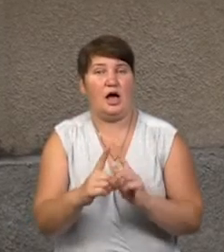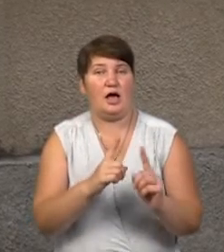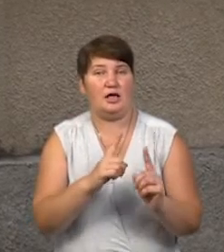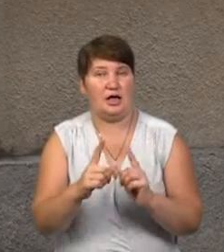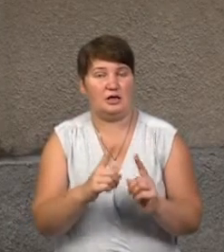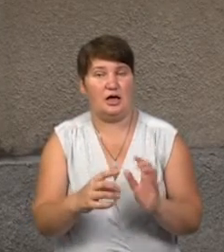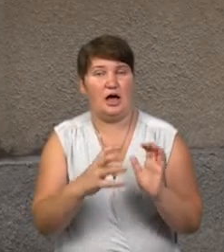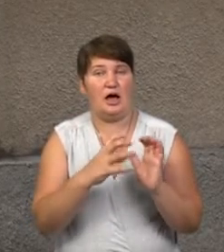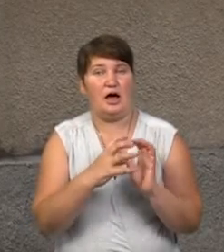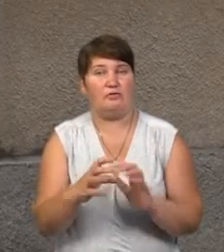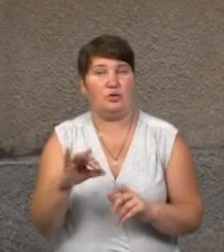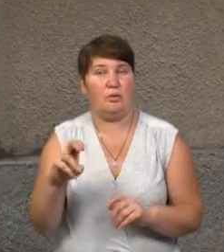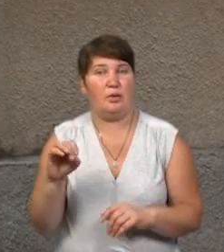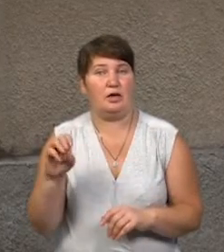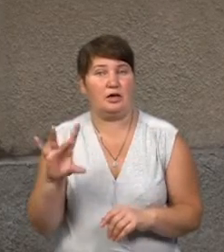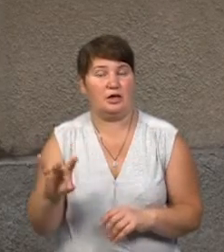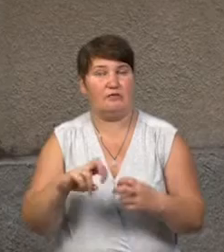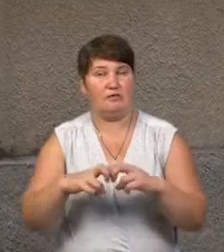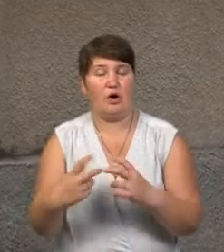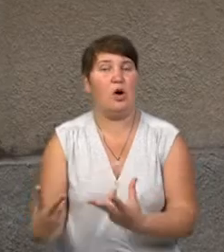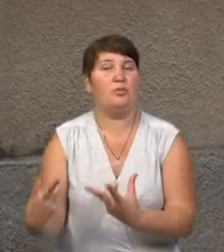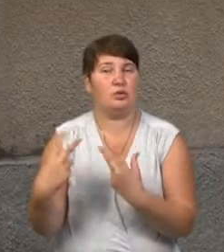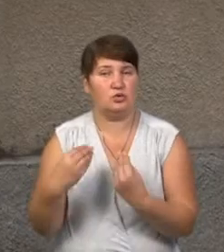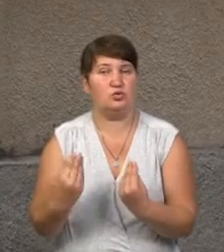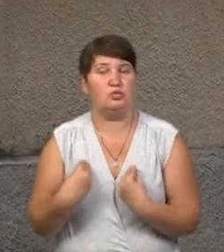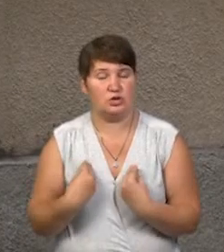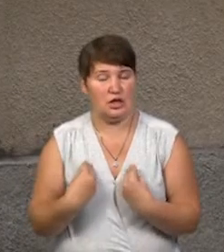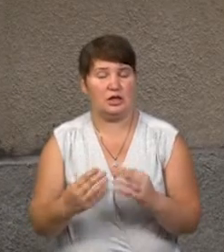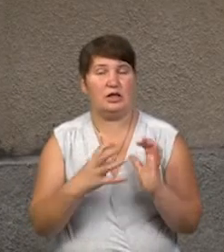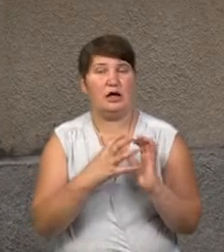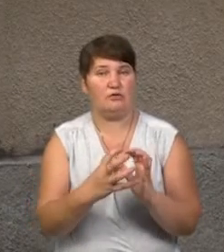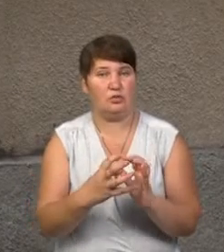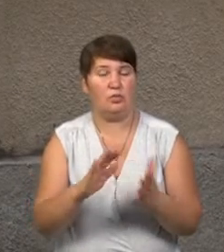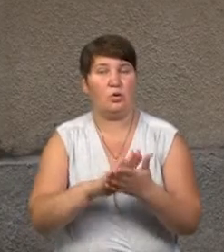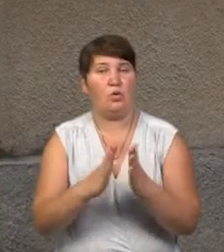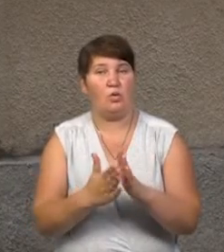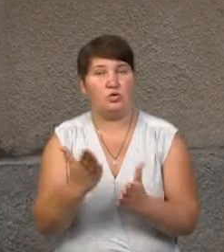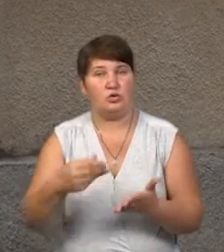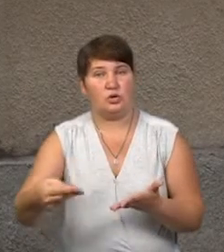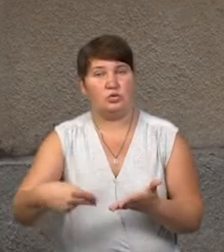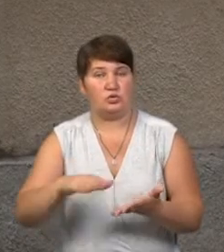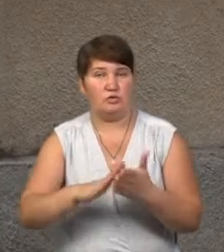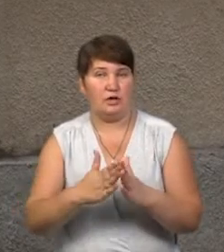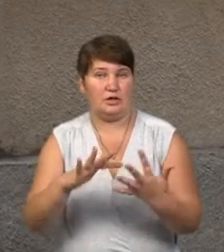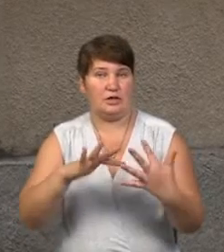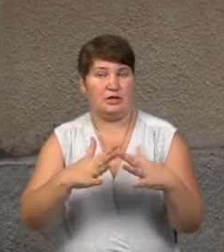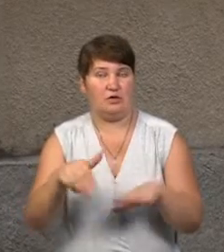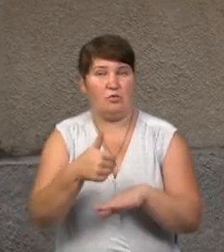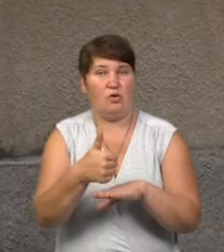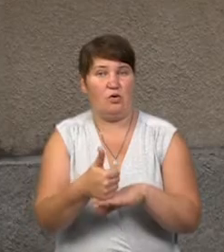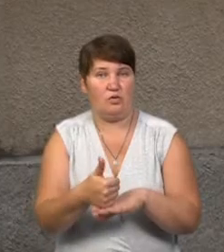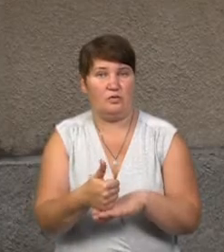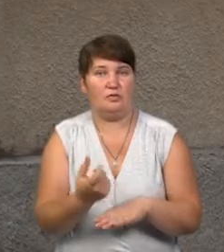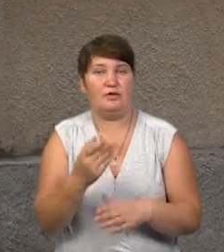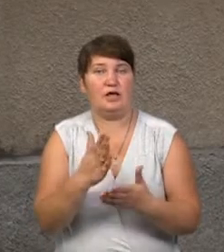Автопарк, Івано-Франківський автобусний парк обіцяє, що може дати рейс, але при умові, що будуть заключені договори з сільськими головами, звідки є маршрути.